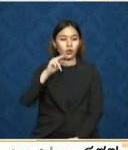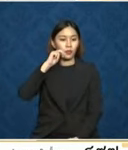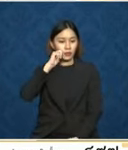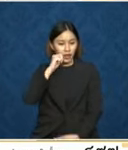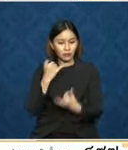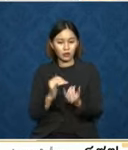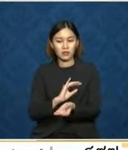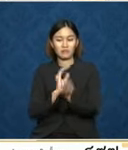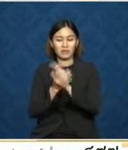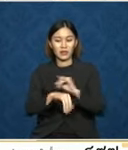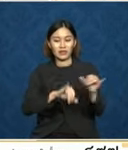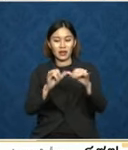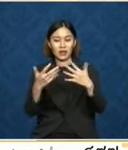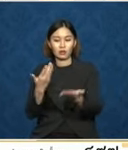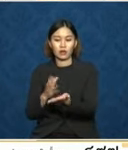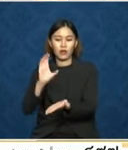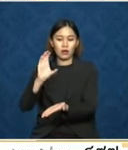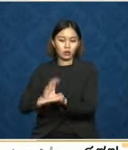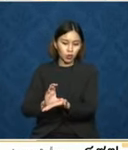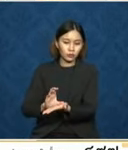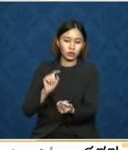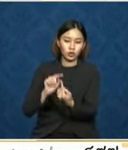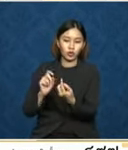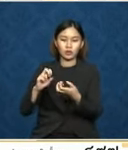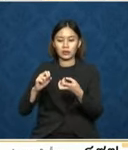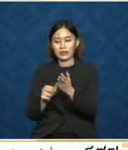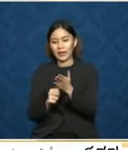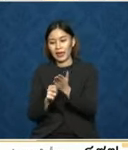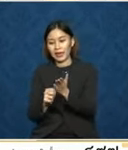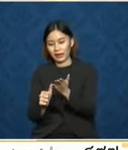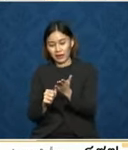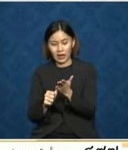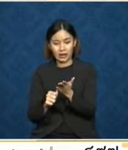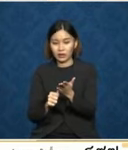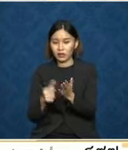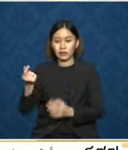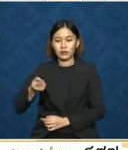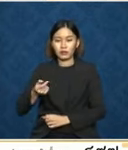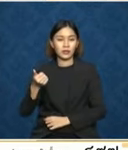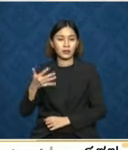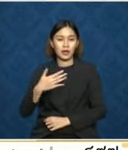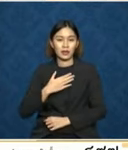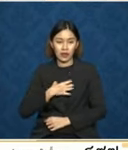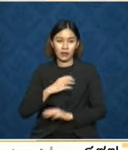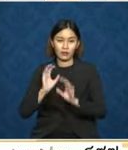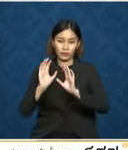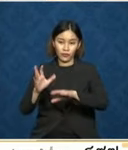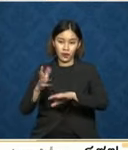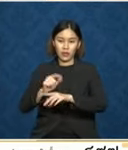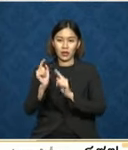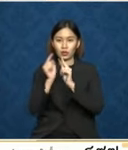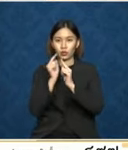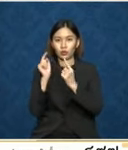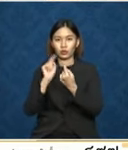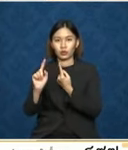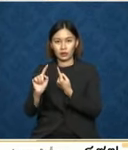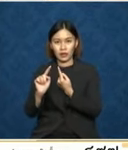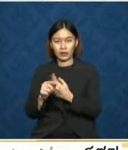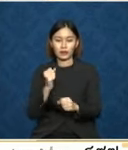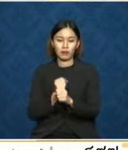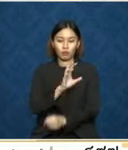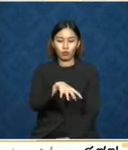มาแก้ไขให้กับสู่สภาพเดิมก็อยากจะให้ท่านประธานประสานไปที่หน่วยงานที่ควรจะต้องใช้งบประมาณ